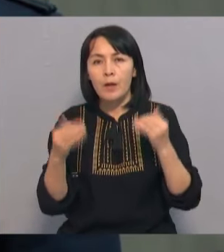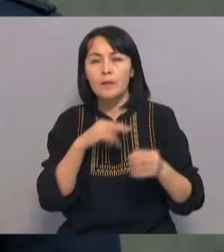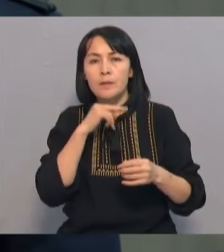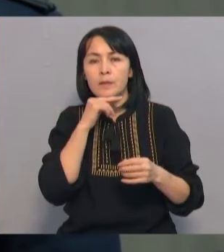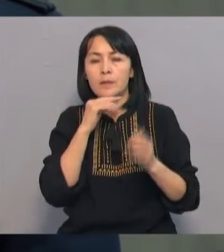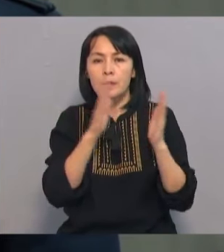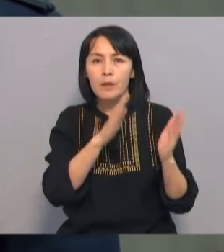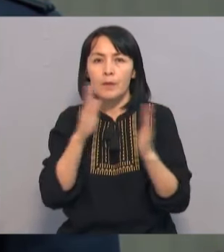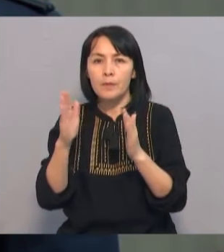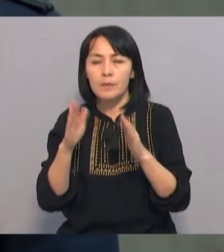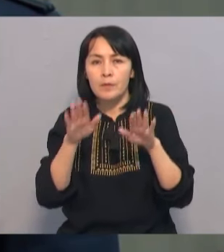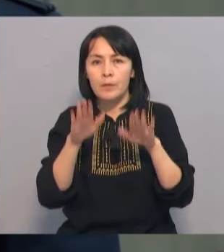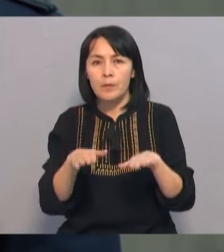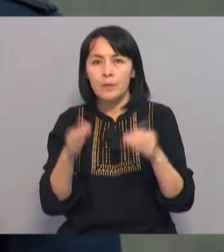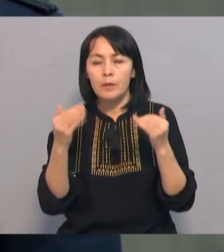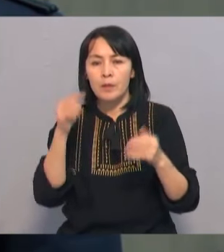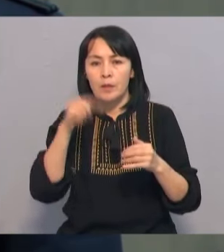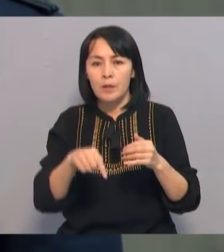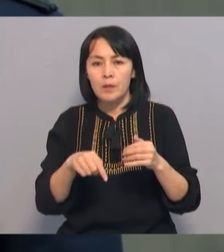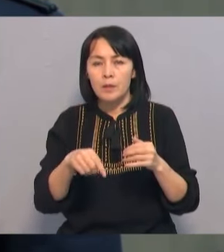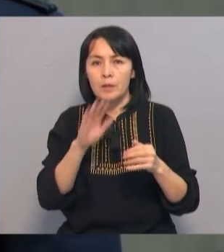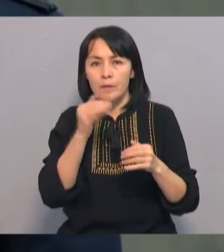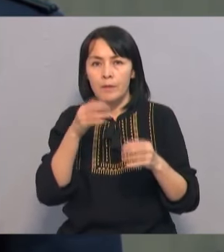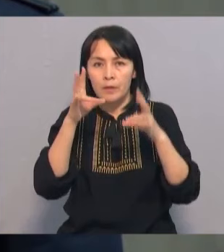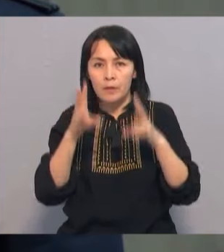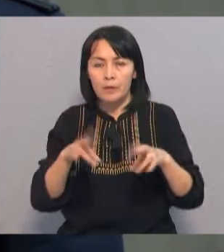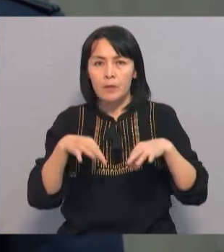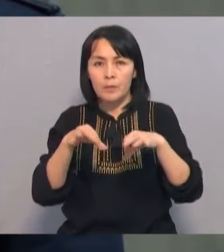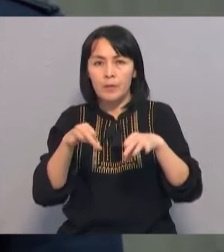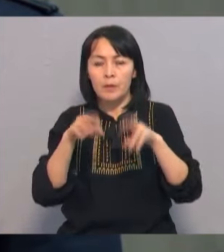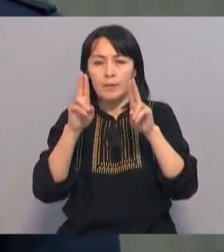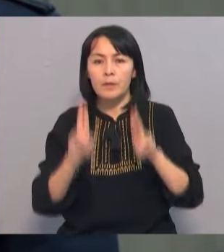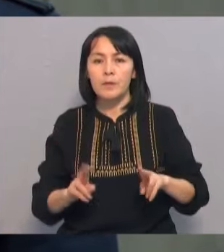следить за порядком в общественных местах, а также пресекать факты нарушений правил дорожного движения.